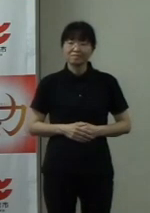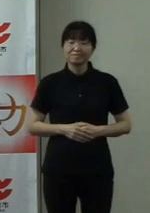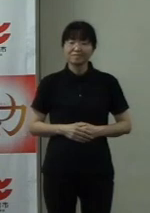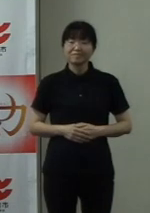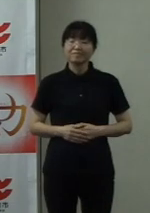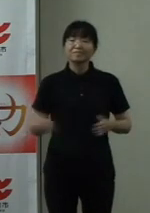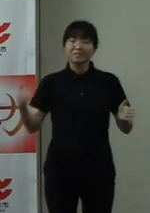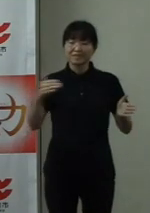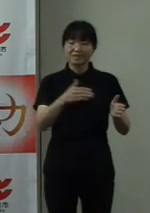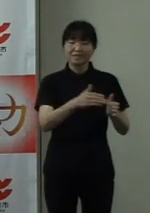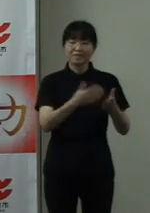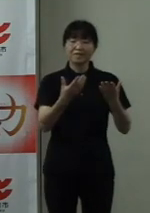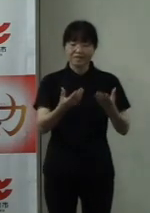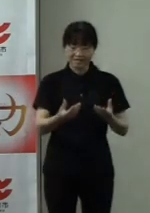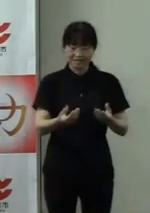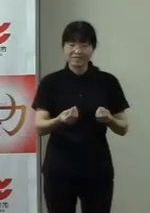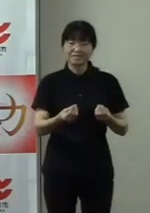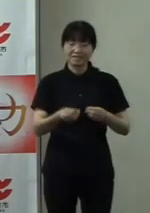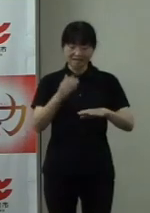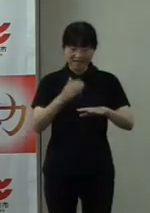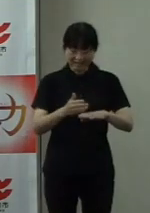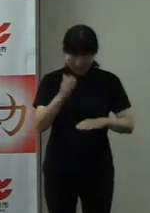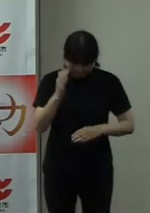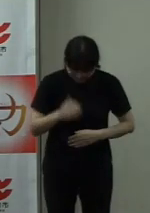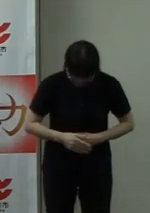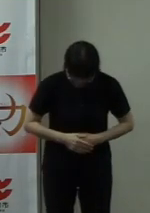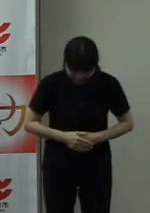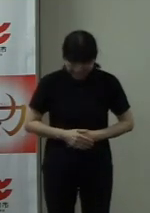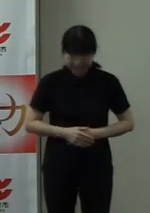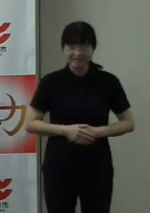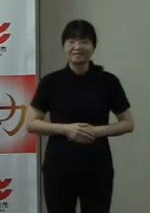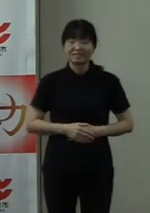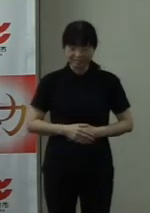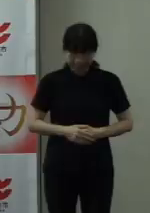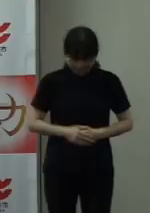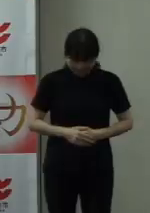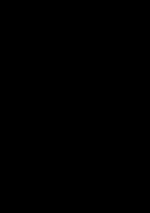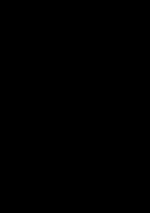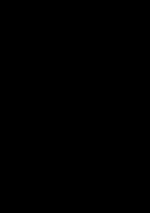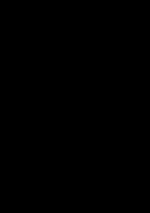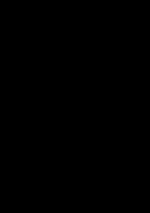きましては、ご予定をしたいと思います。どうもありがとうございました。 どうもありがとうございました。